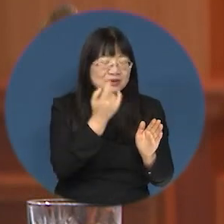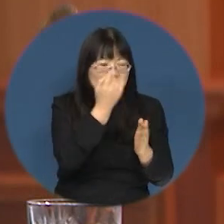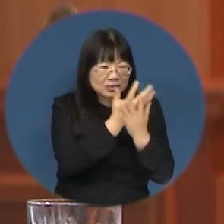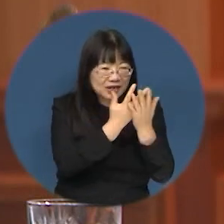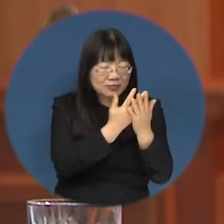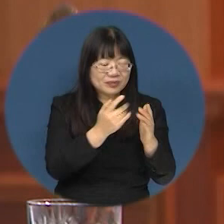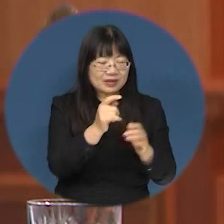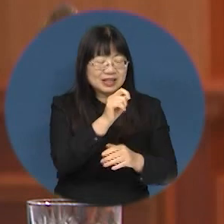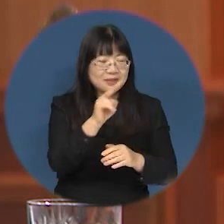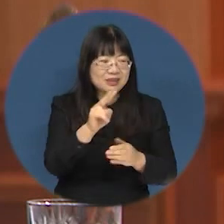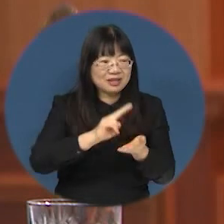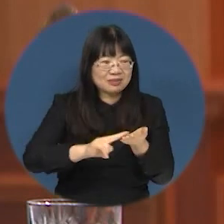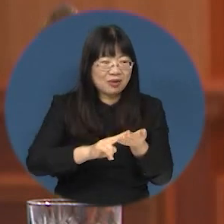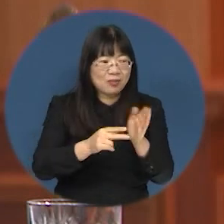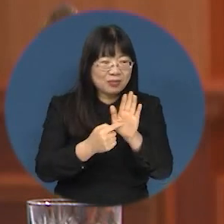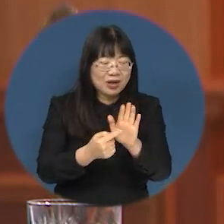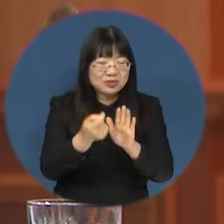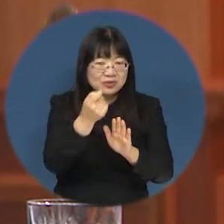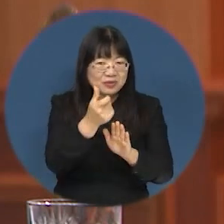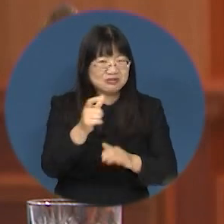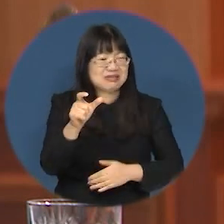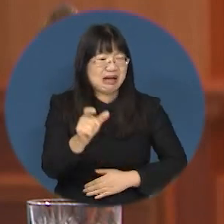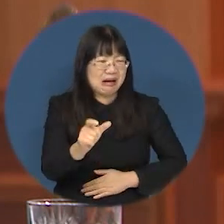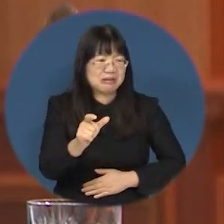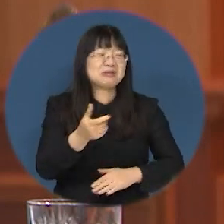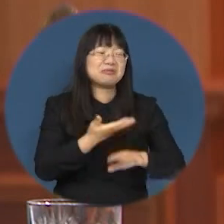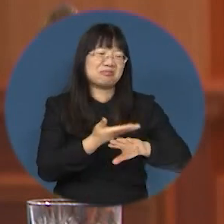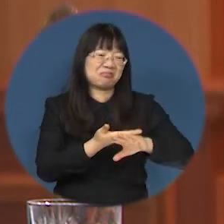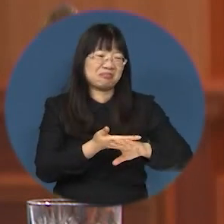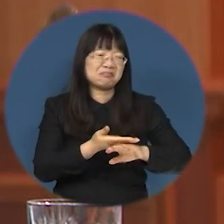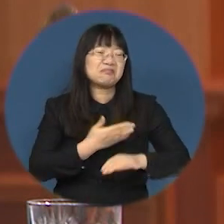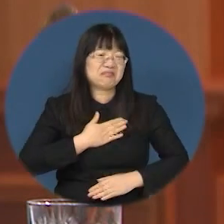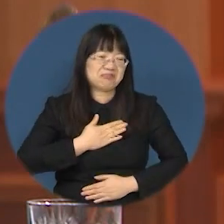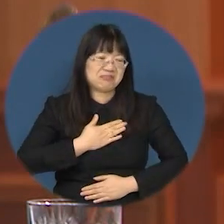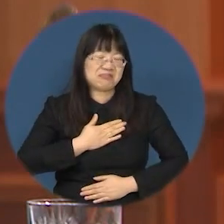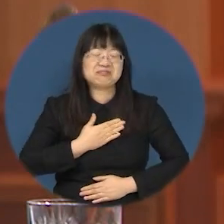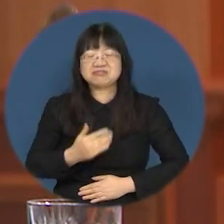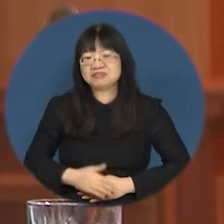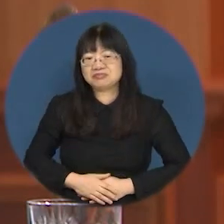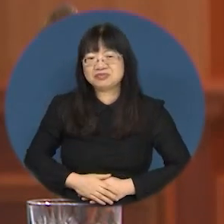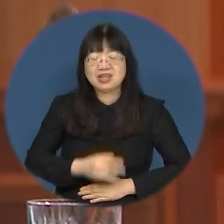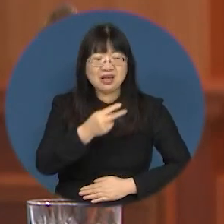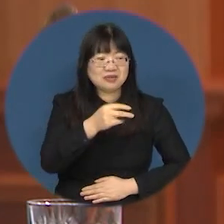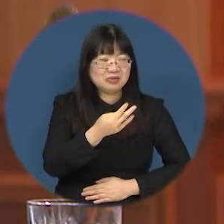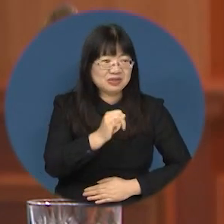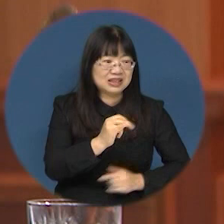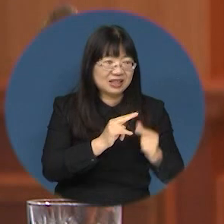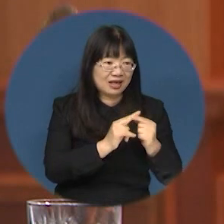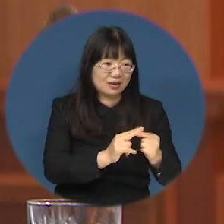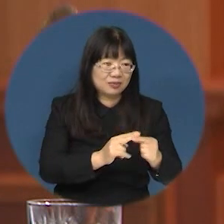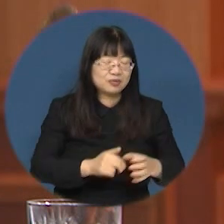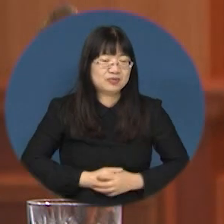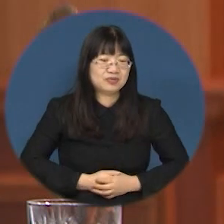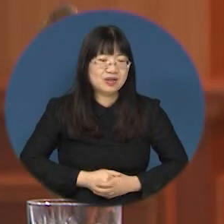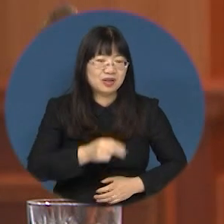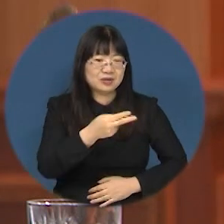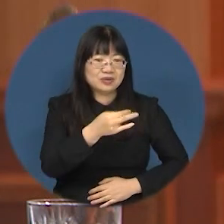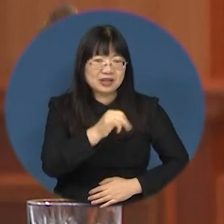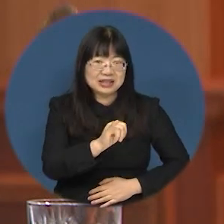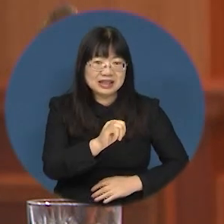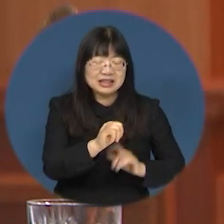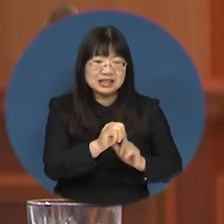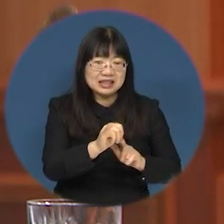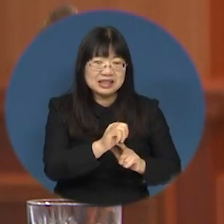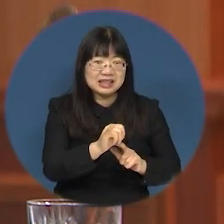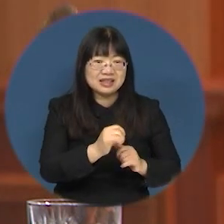TV 애니메이션은 진하고 이런 차이가 있군요. 그렇습니다. 둘리하고 그다음 이제 둘리를 떠맡게